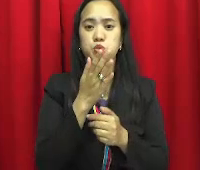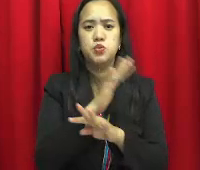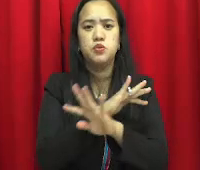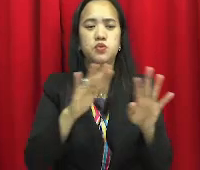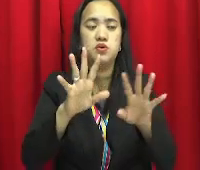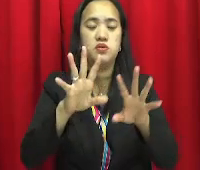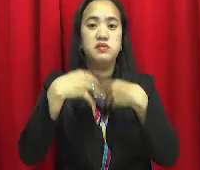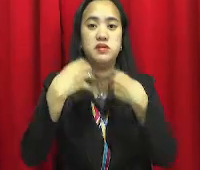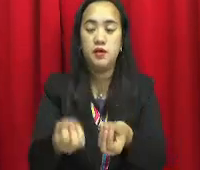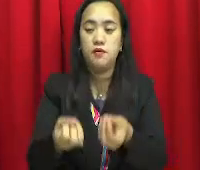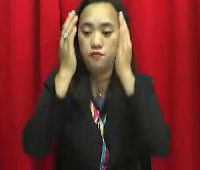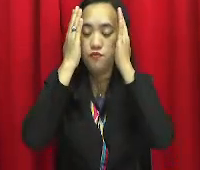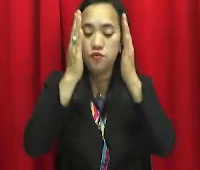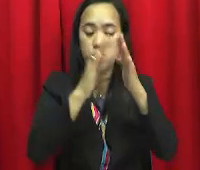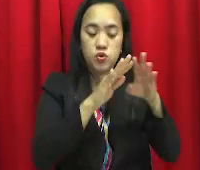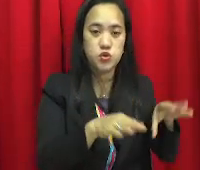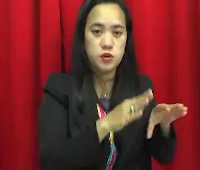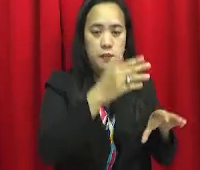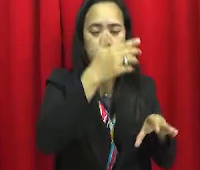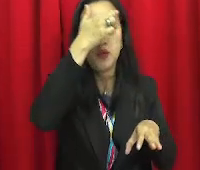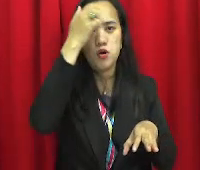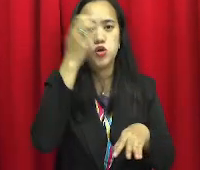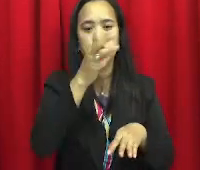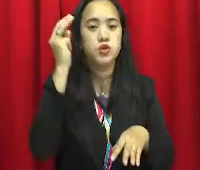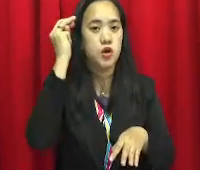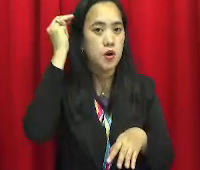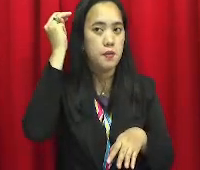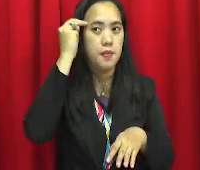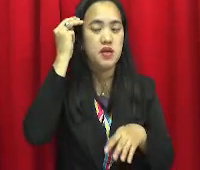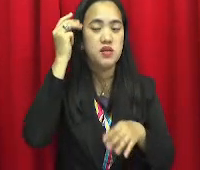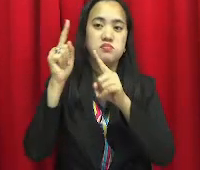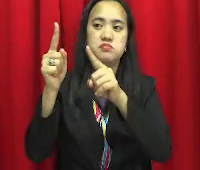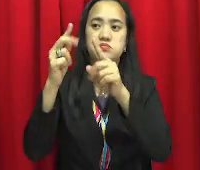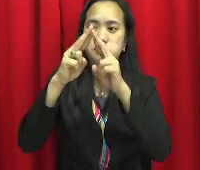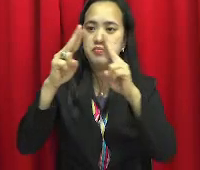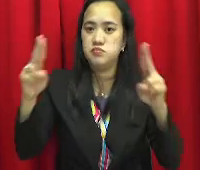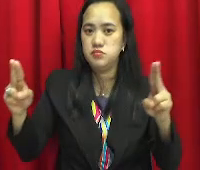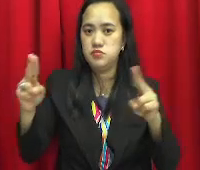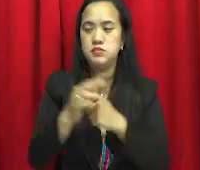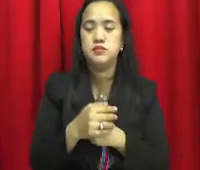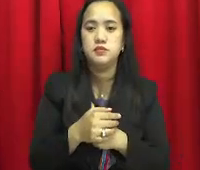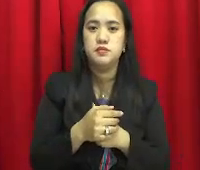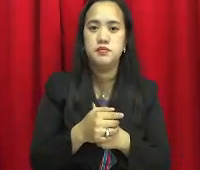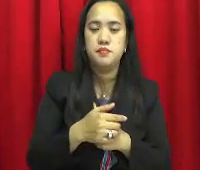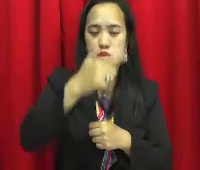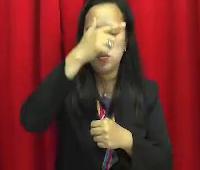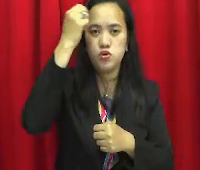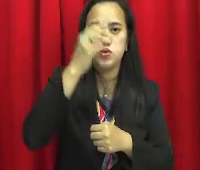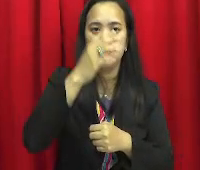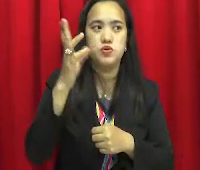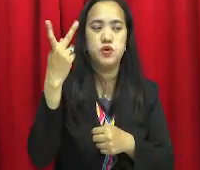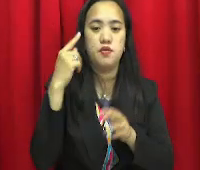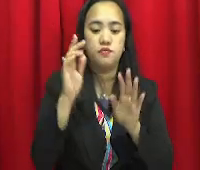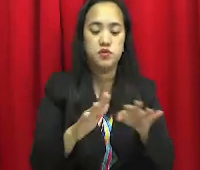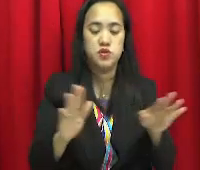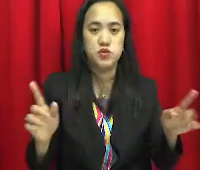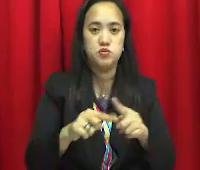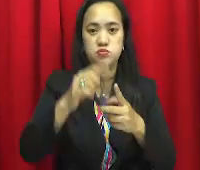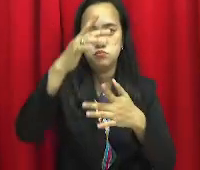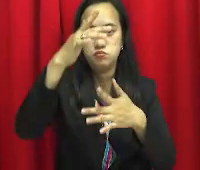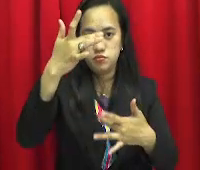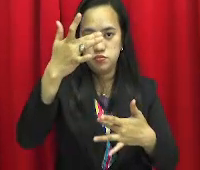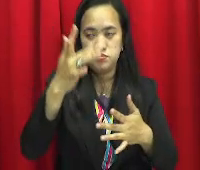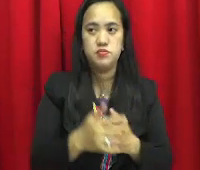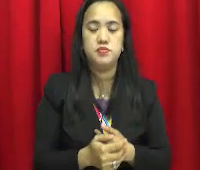di ba? Ang isip talaga mo nasa anak mo, tapos mag-work ka, hindi ka rin magiging effective. Yes, kaya mag-focus tayo dun talaga sa